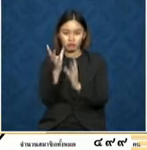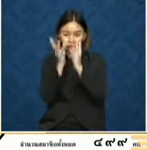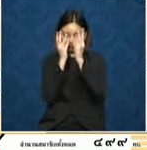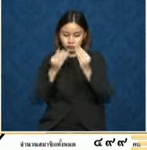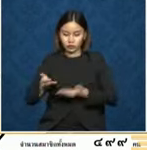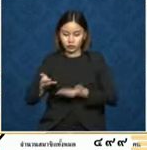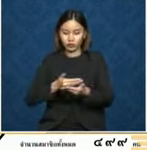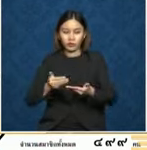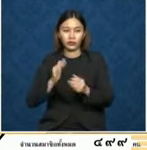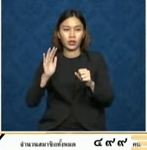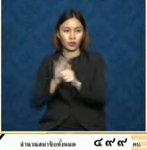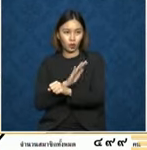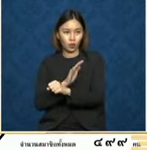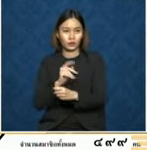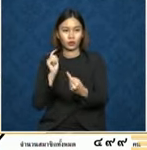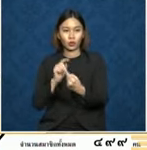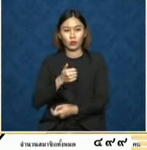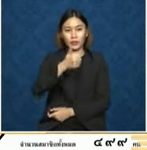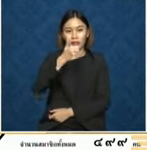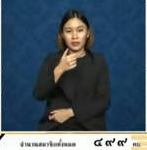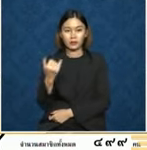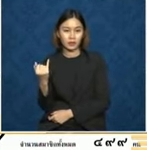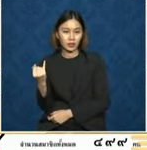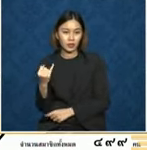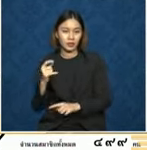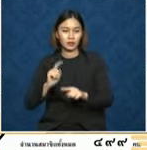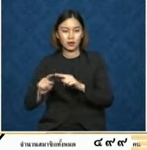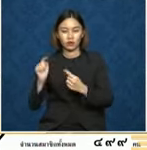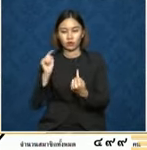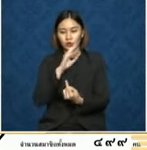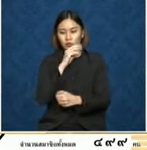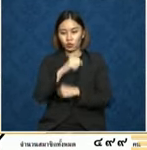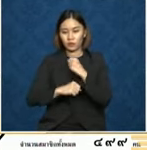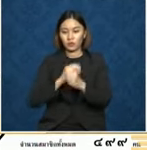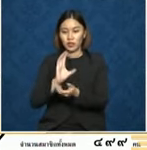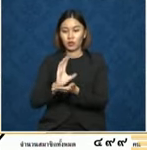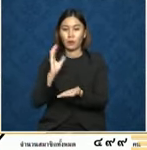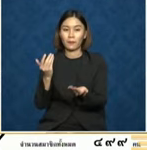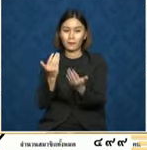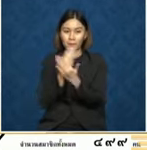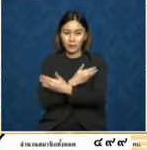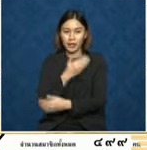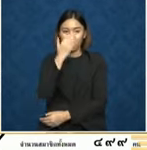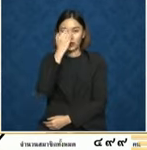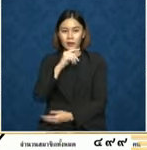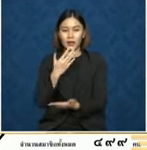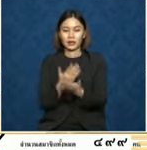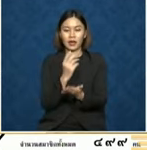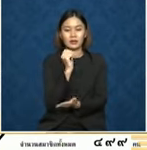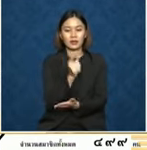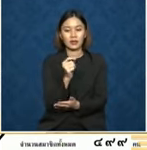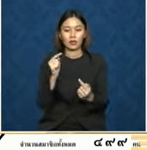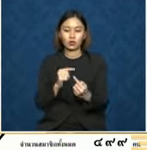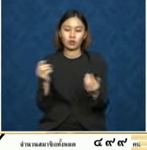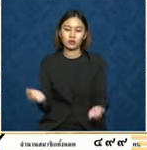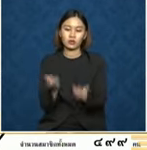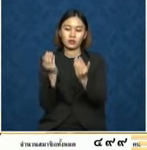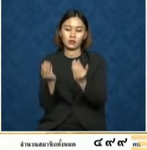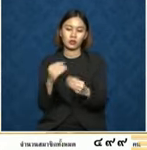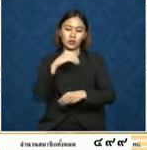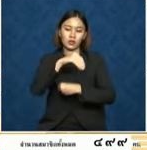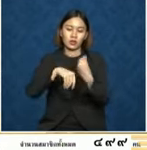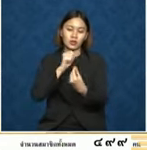ให้ครบถ้วนรอบด้านถึงข้อดีข้อเสียของการเปลี่ยนแปลงปีงบประมาณเพื่อให้เกิดการใช้จ่ายในการกระตุ้นเศรษฐกิจที่ตรง